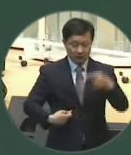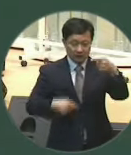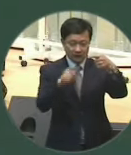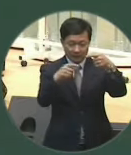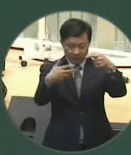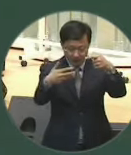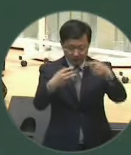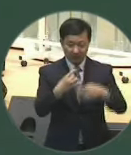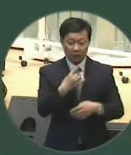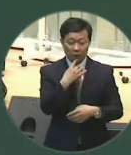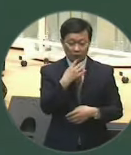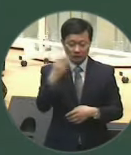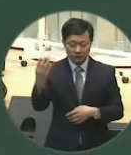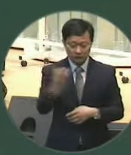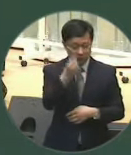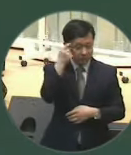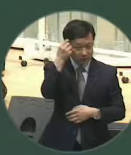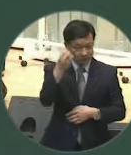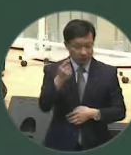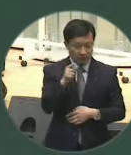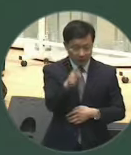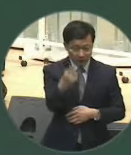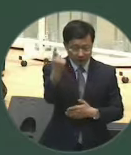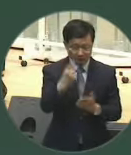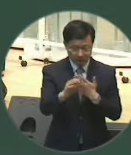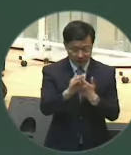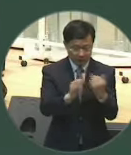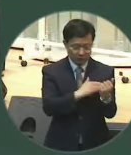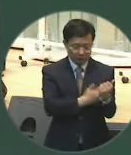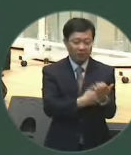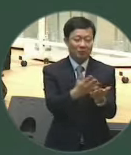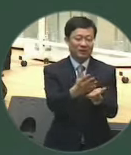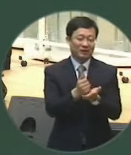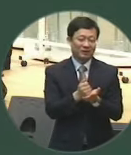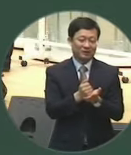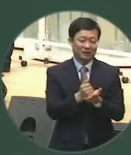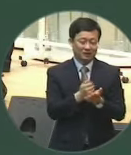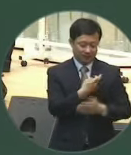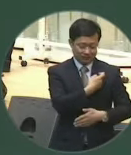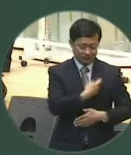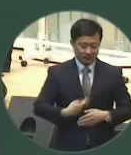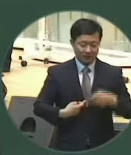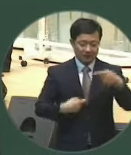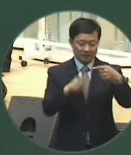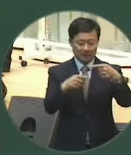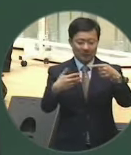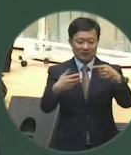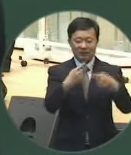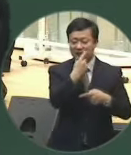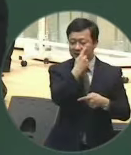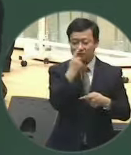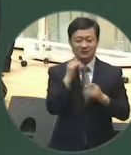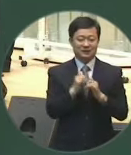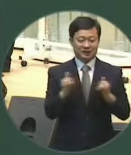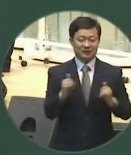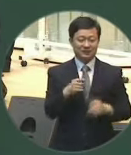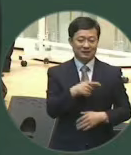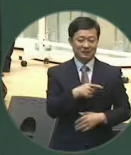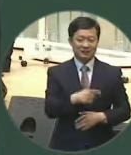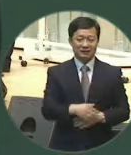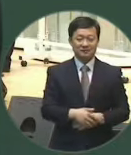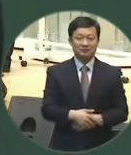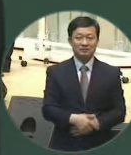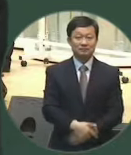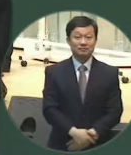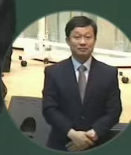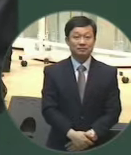너에게 마시면 권능을 받는다. That's what Jesus meant when he said, "But you will receive power when the Holy Spirit comes on you." 뭐 많은 종교들